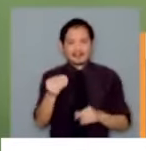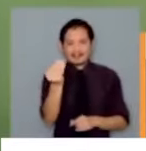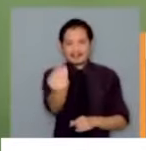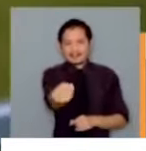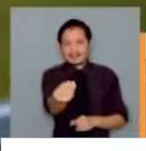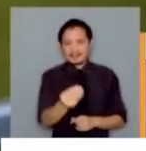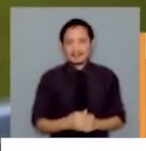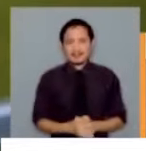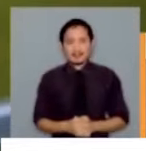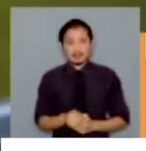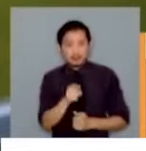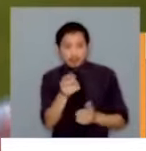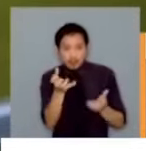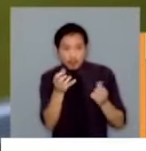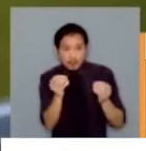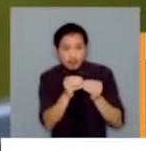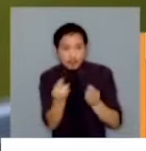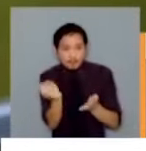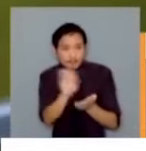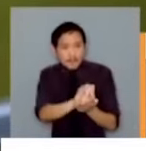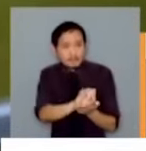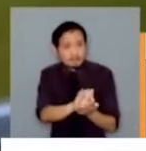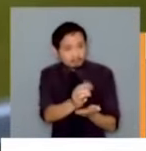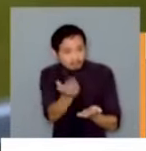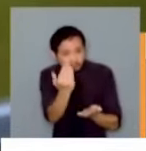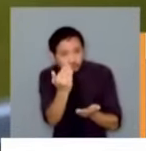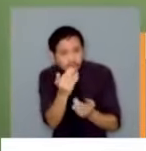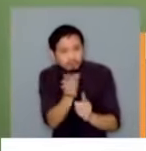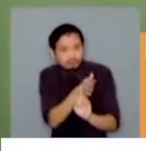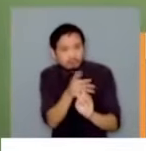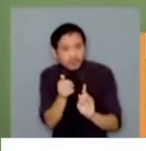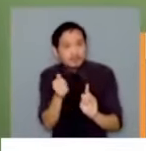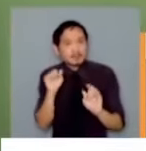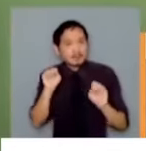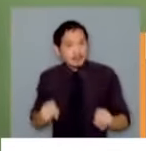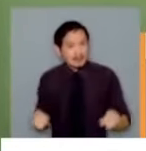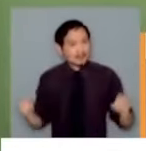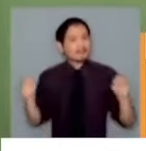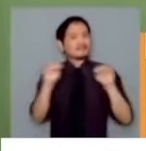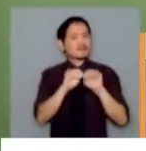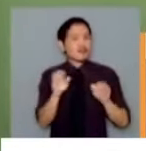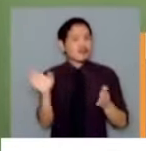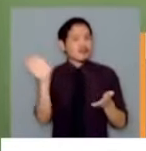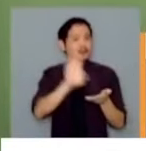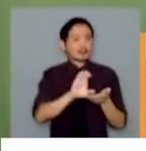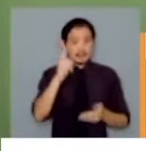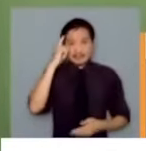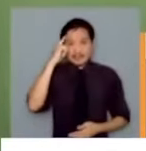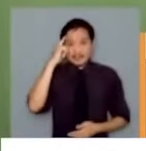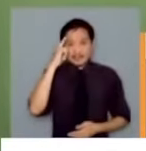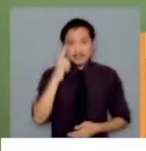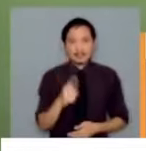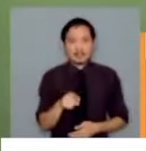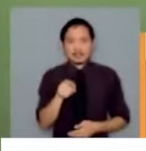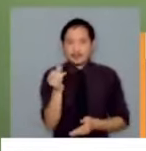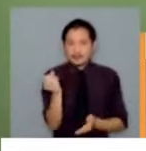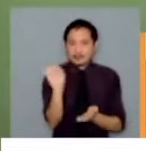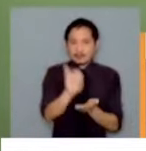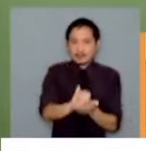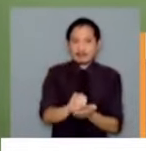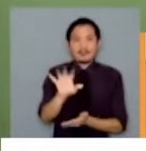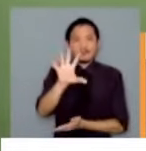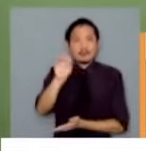mas malaki ang kikitain, kailangan mag-invest ka din ng mas malaki. Isipin mo ha, kung mag-i-invest ka ng 50,000